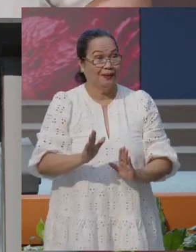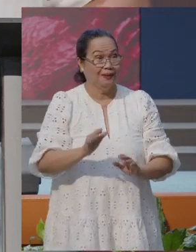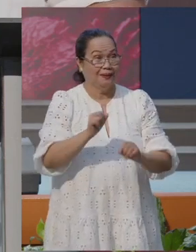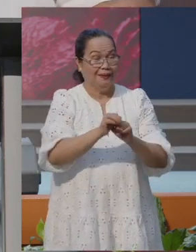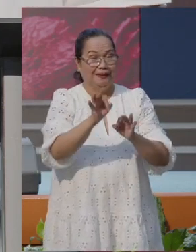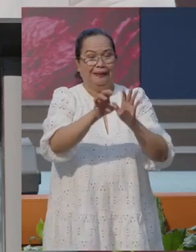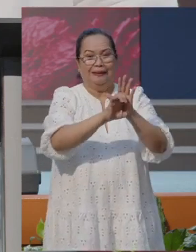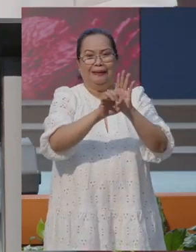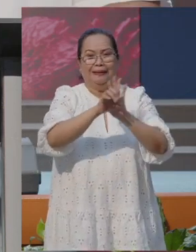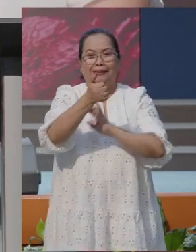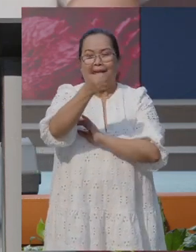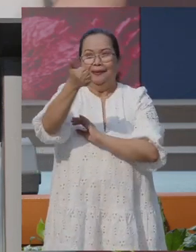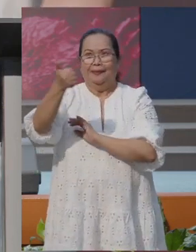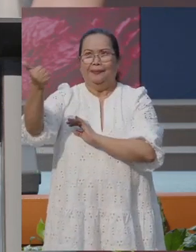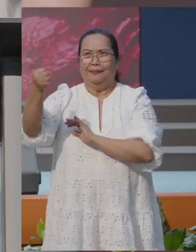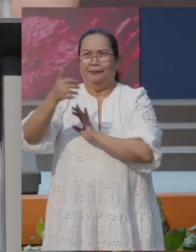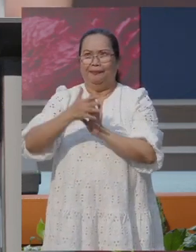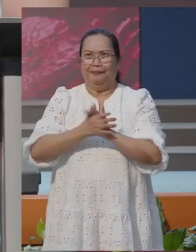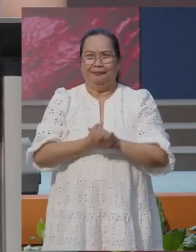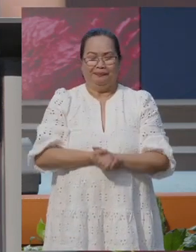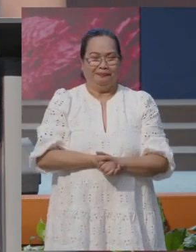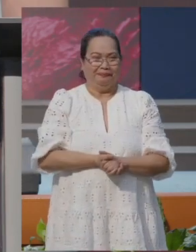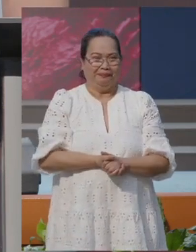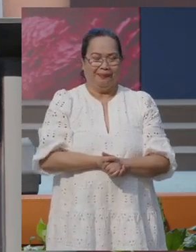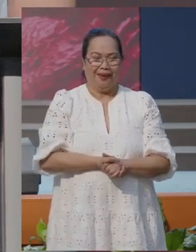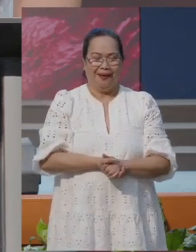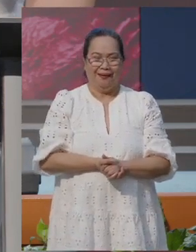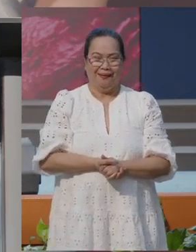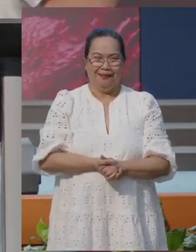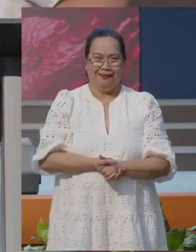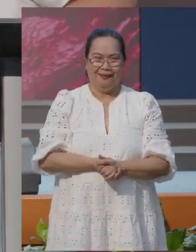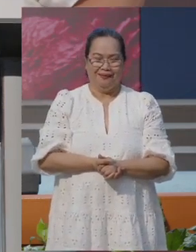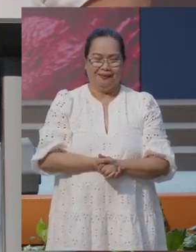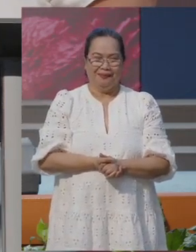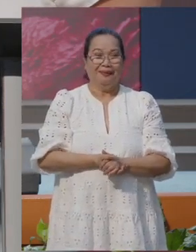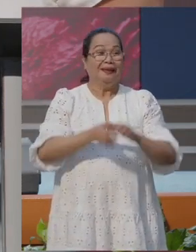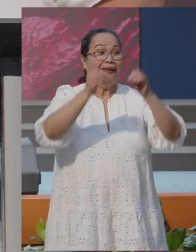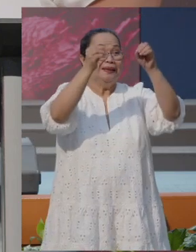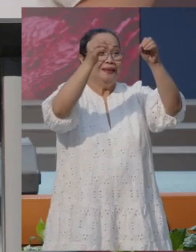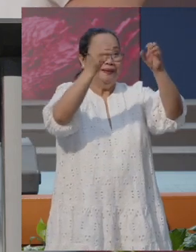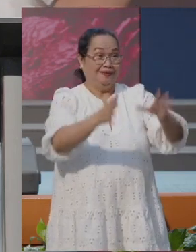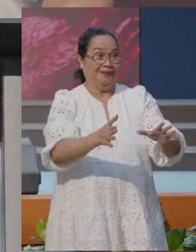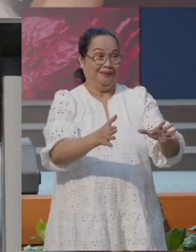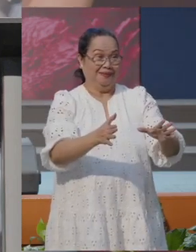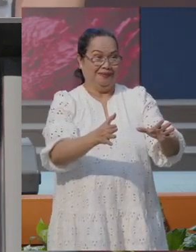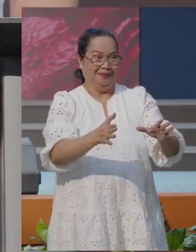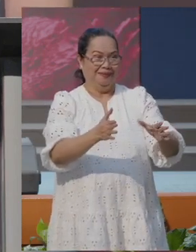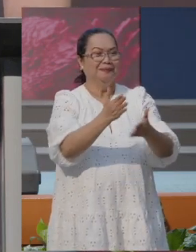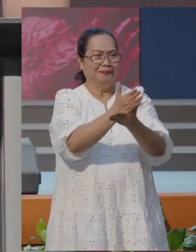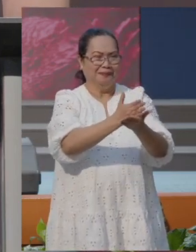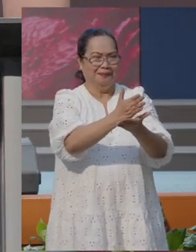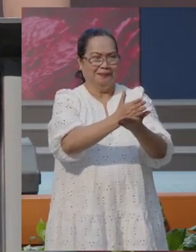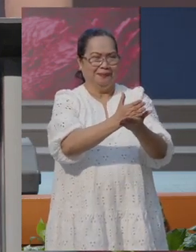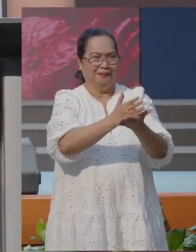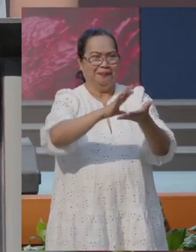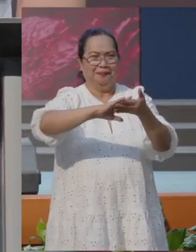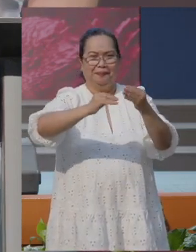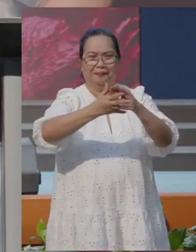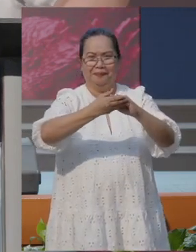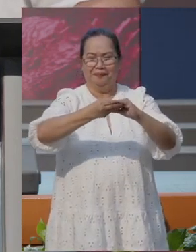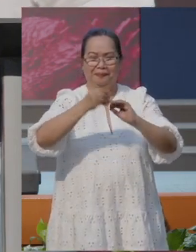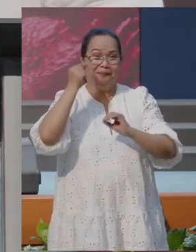Meron pong mga ibang mga teachers na nagbigay ng parang golden rule